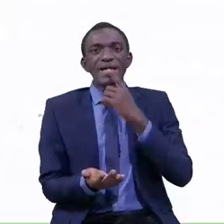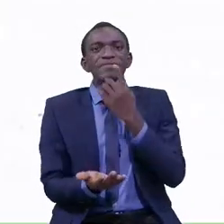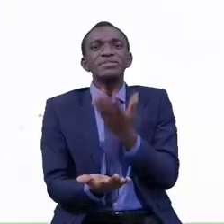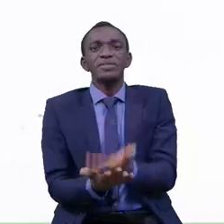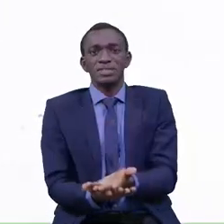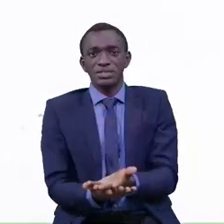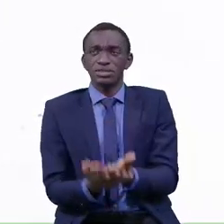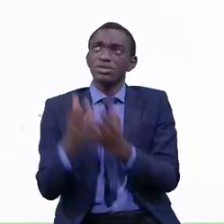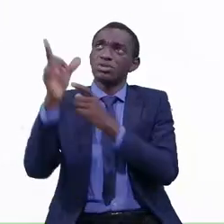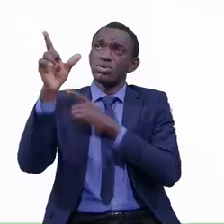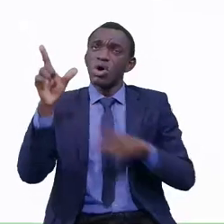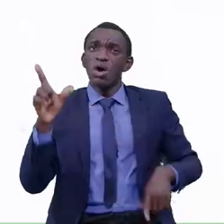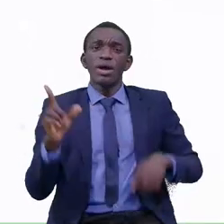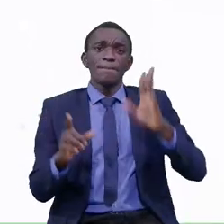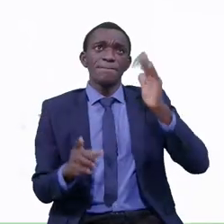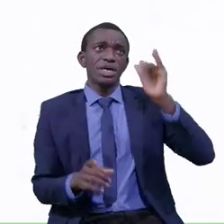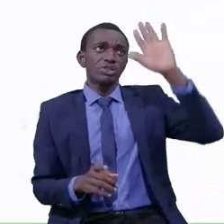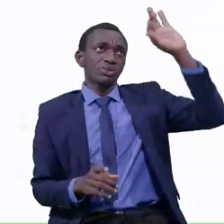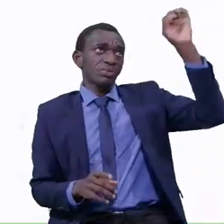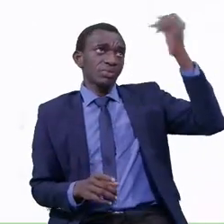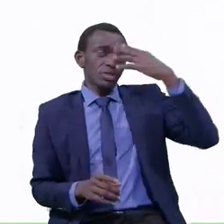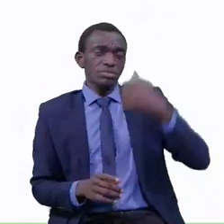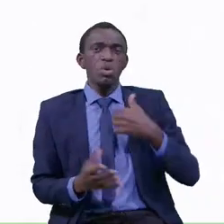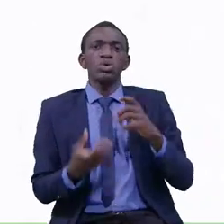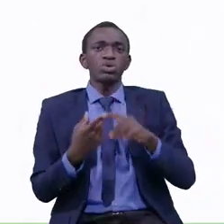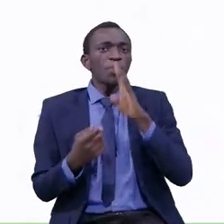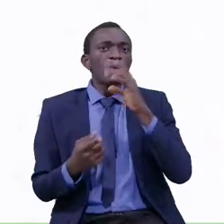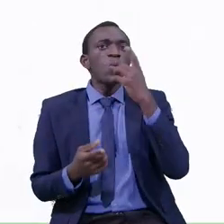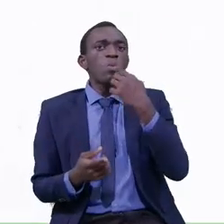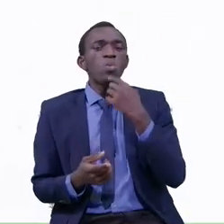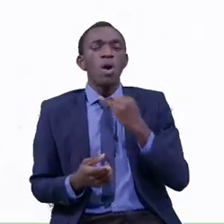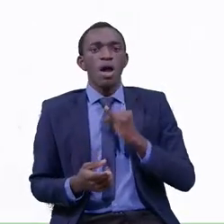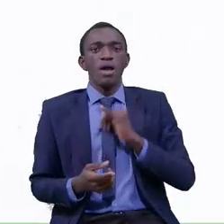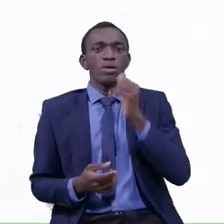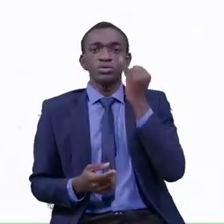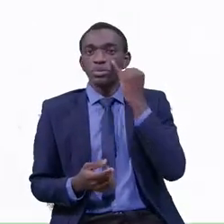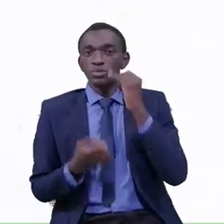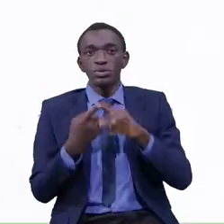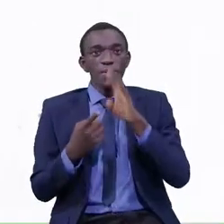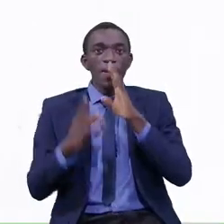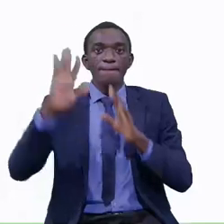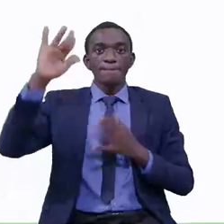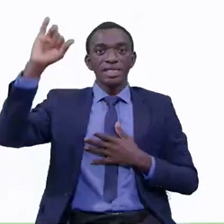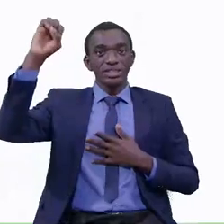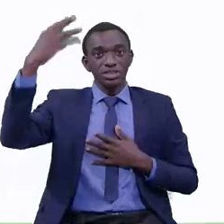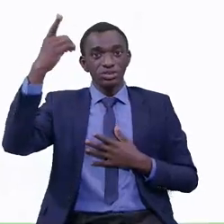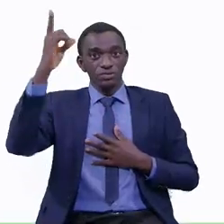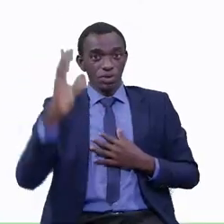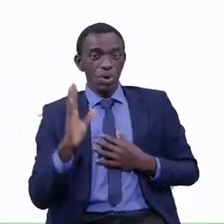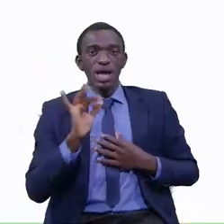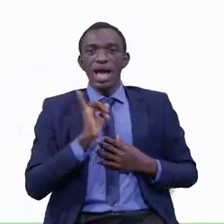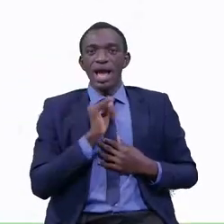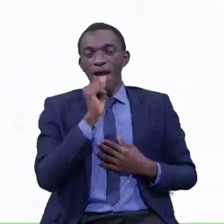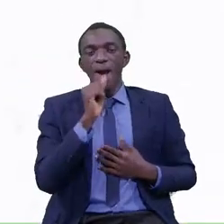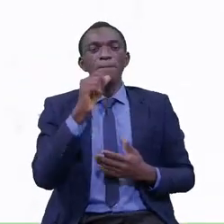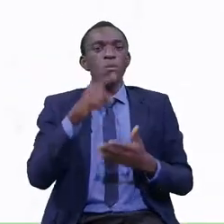ta grâce, je veux être ce que je dois être. Par la grâce de Dieu, je suis ce que je suis. Et